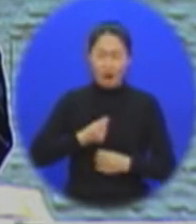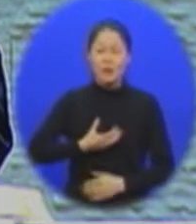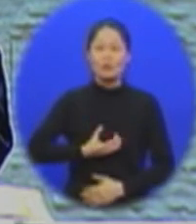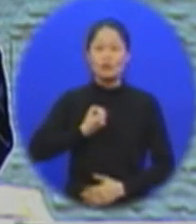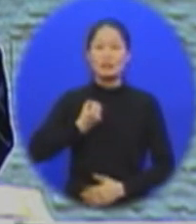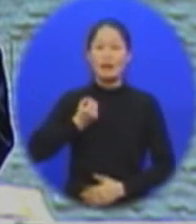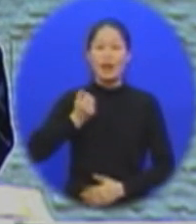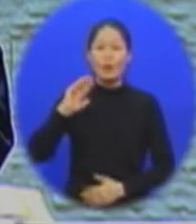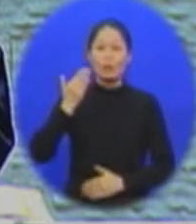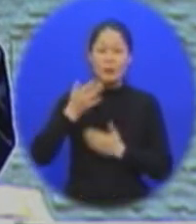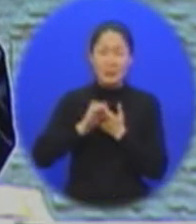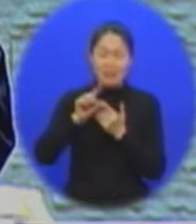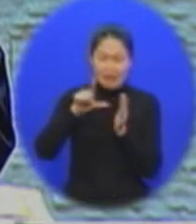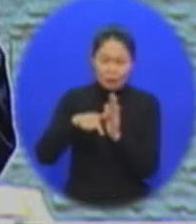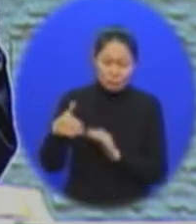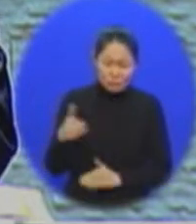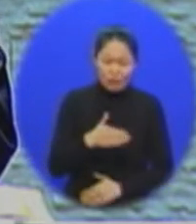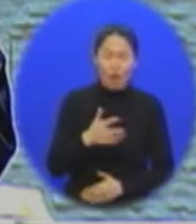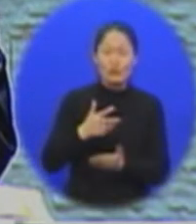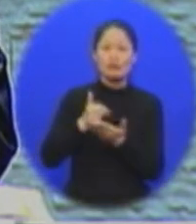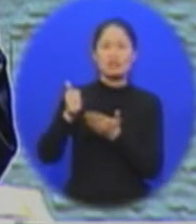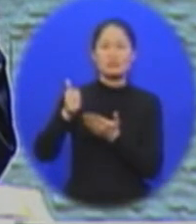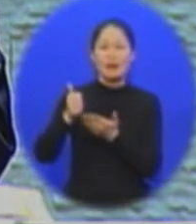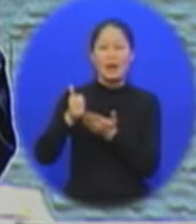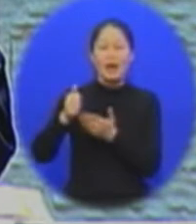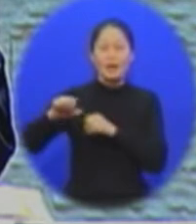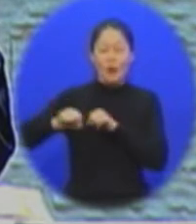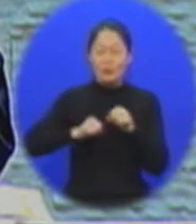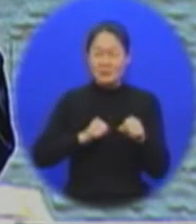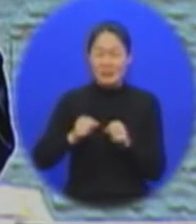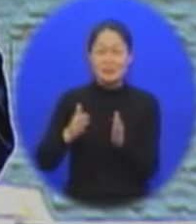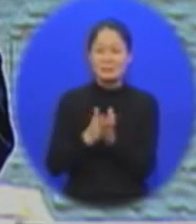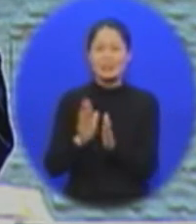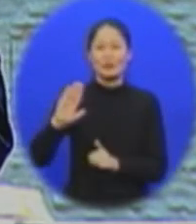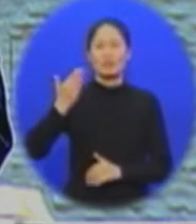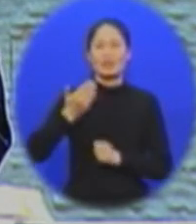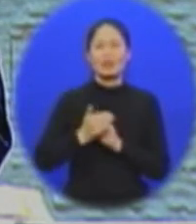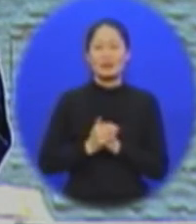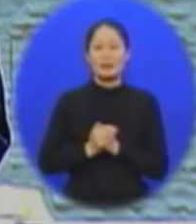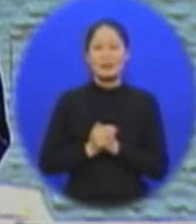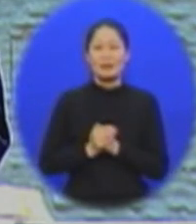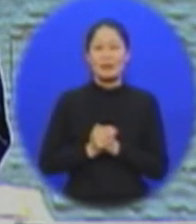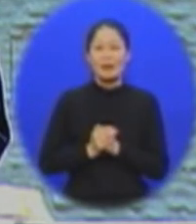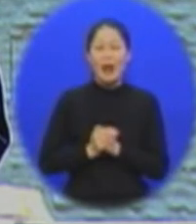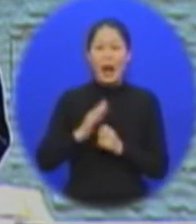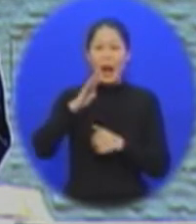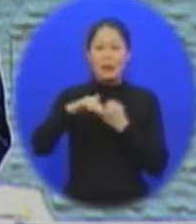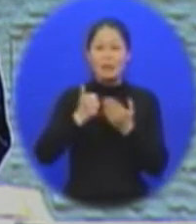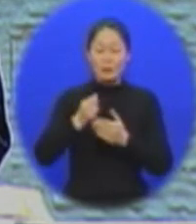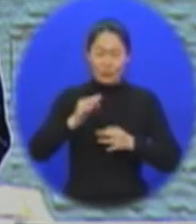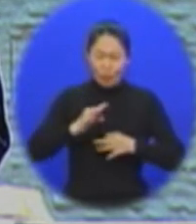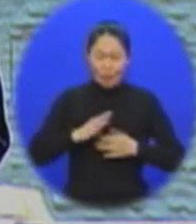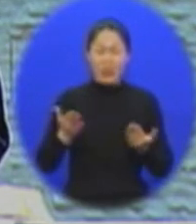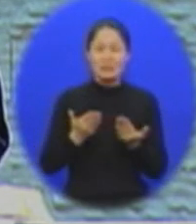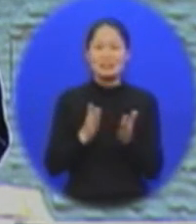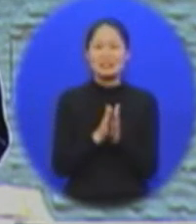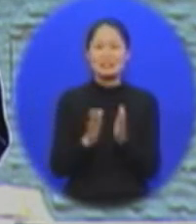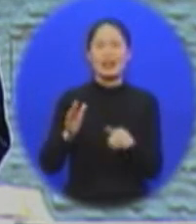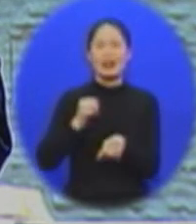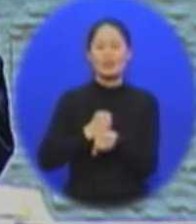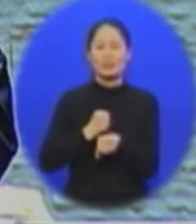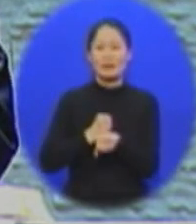그러면 그때부터 주님의 역사가 흘러나오게 됩니다 하나님께서 놀라운 일을 시작하세요